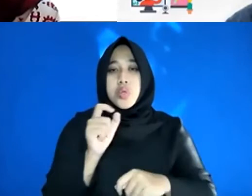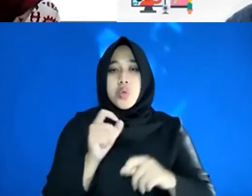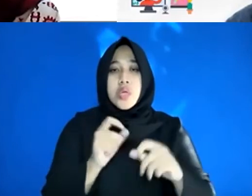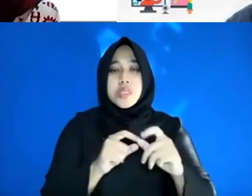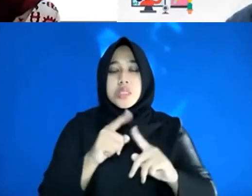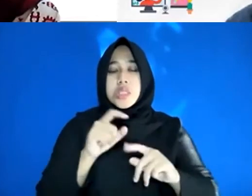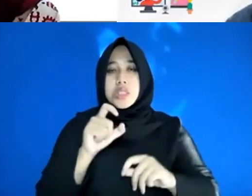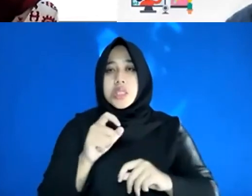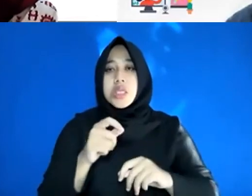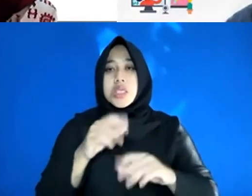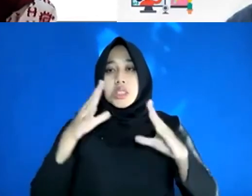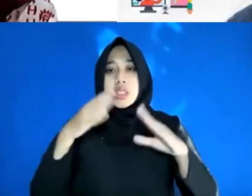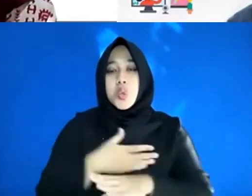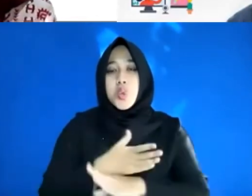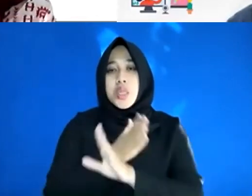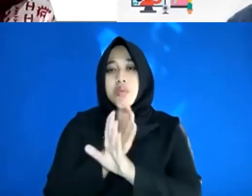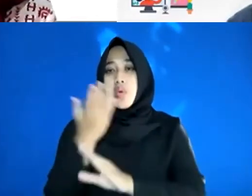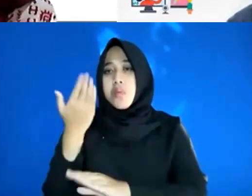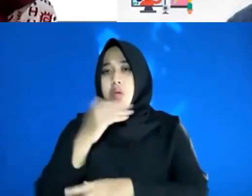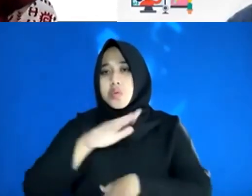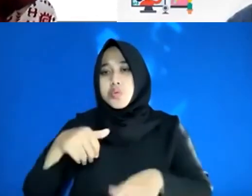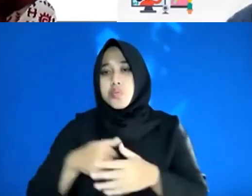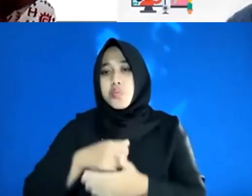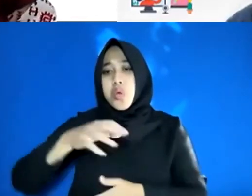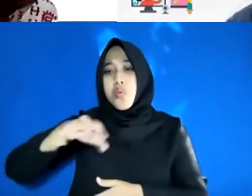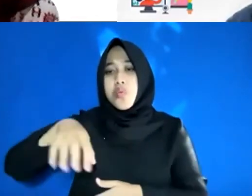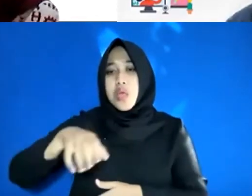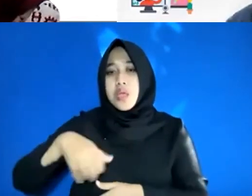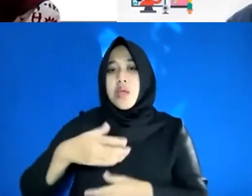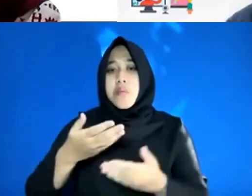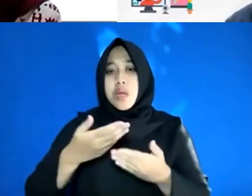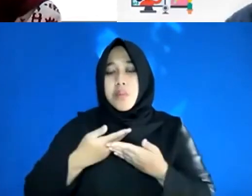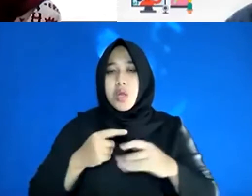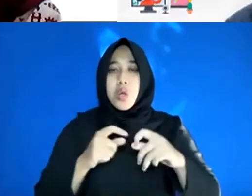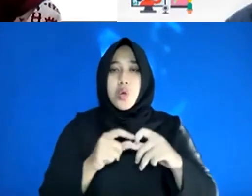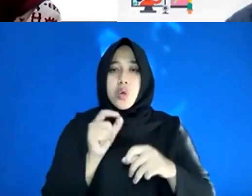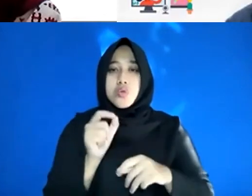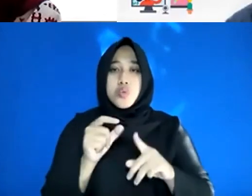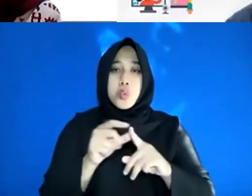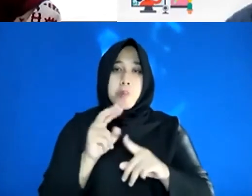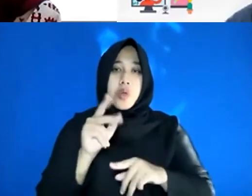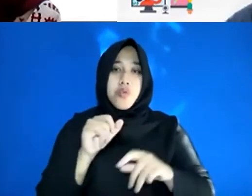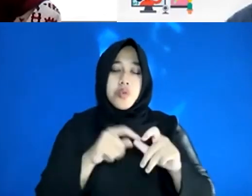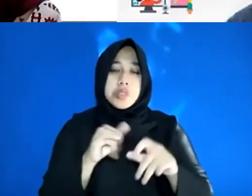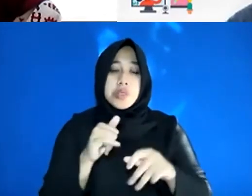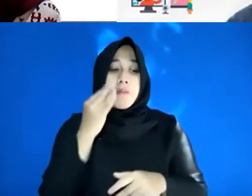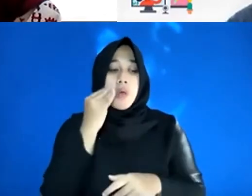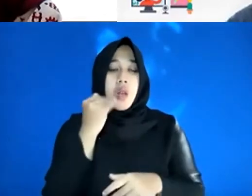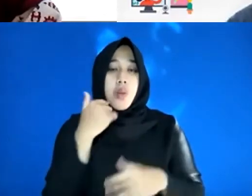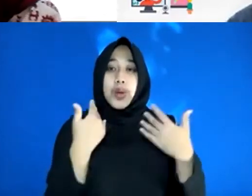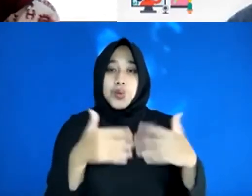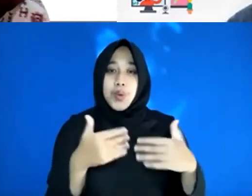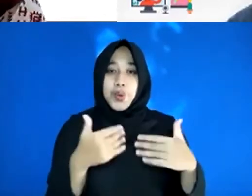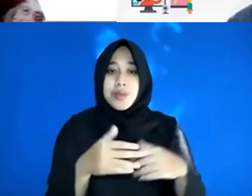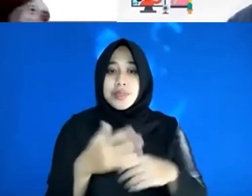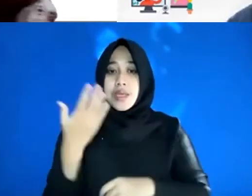kemarin, kita sudah bisa hampir semua wilayah sudah dapat supervisi, dan itu bagi kami pengalaman luar biasa karena rekor